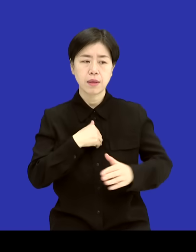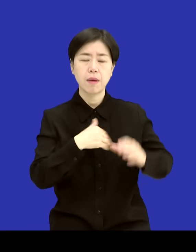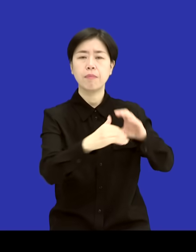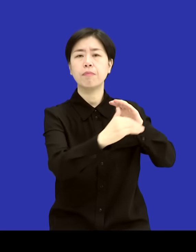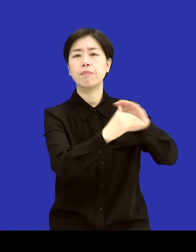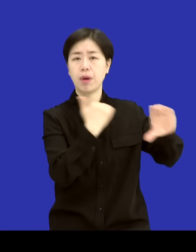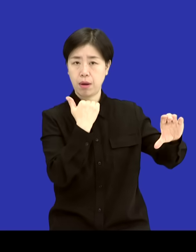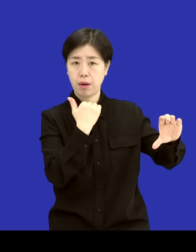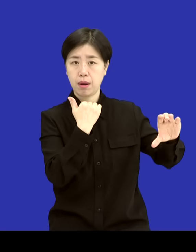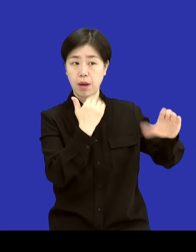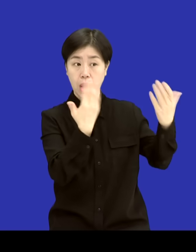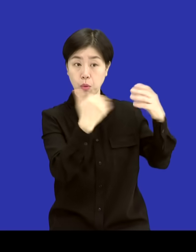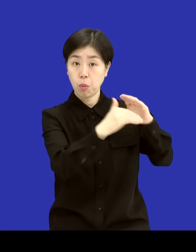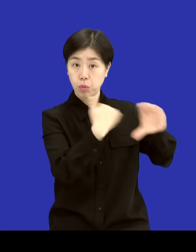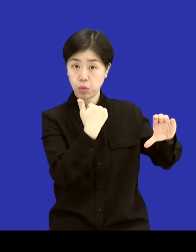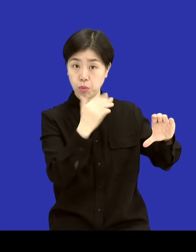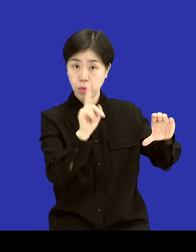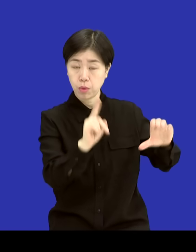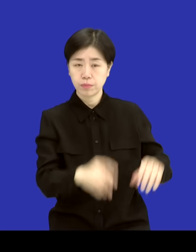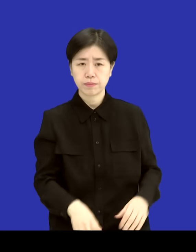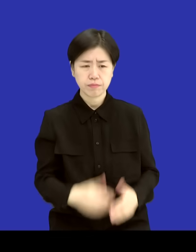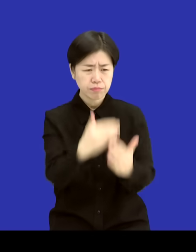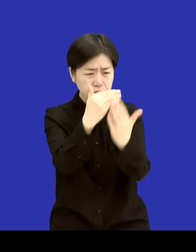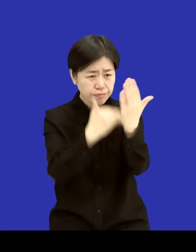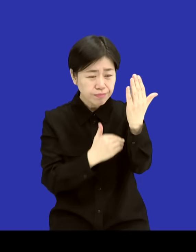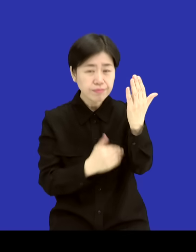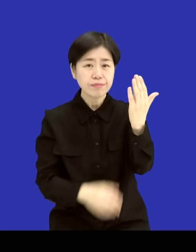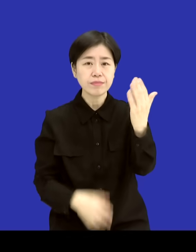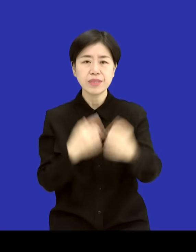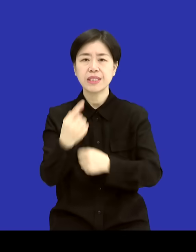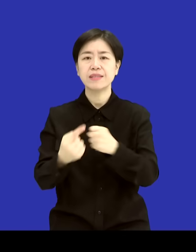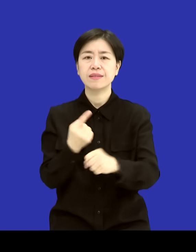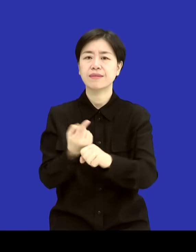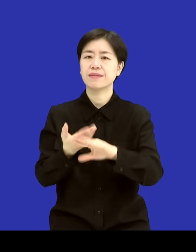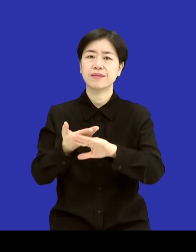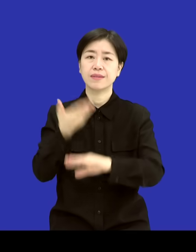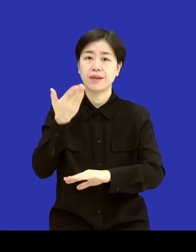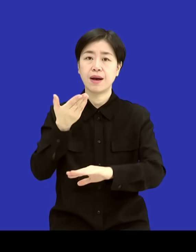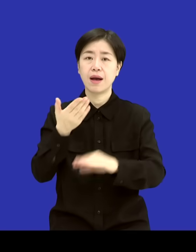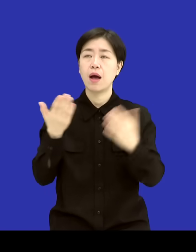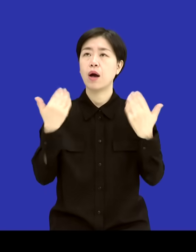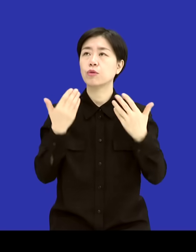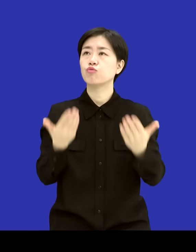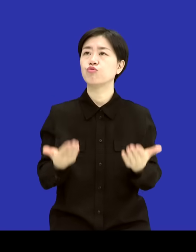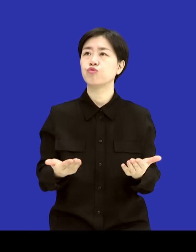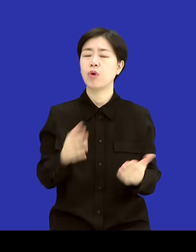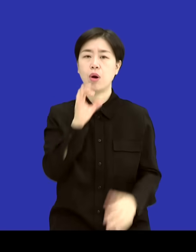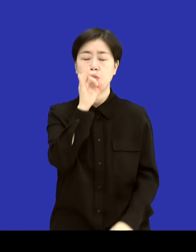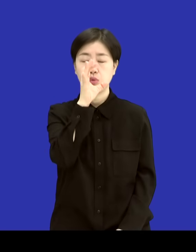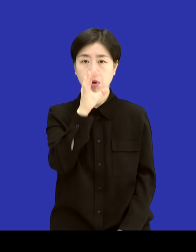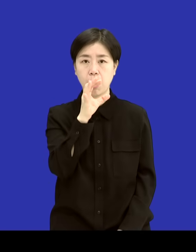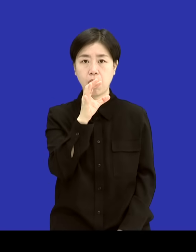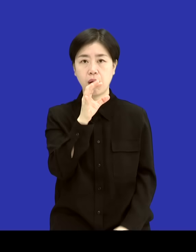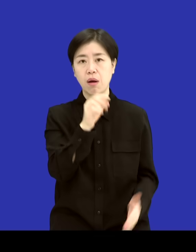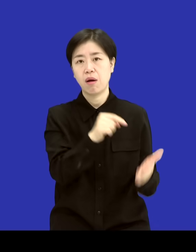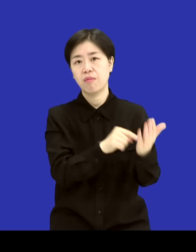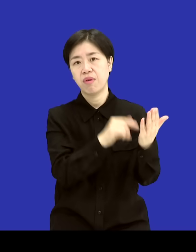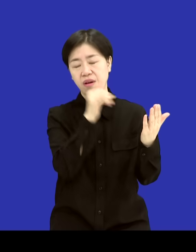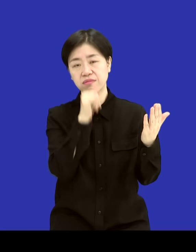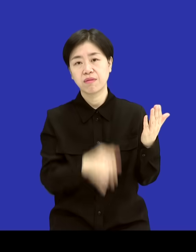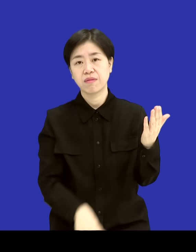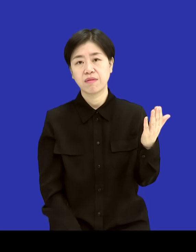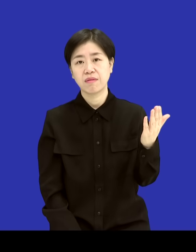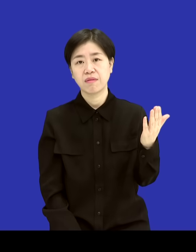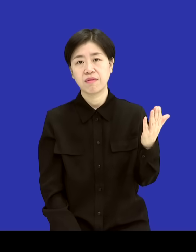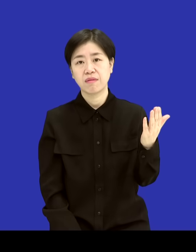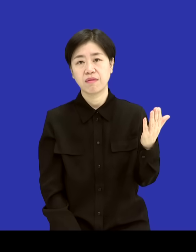말하는 게 1년 동안 1년 이상 휴학을 할 수가 없다. 1년 이상 휴학을 하게